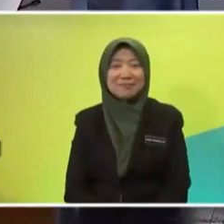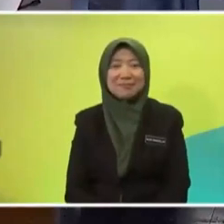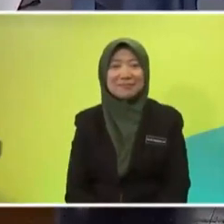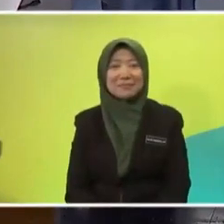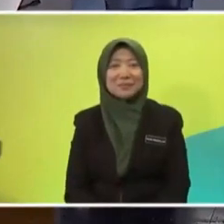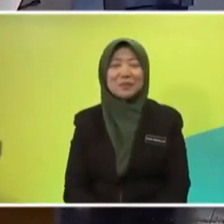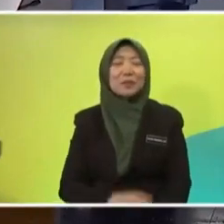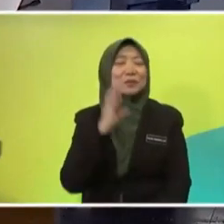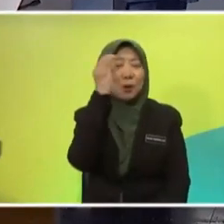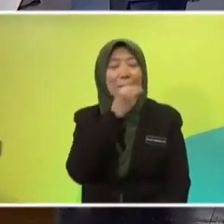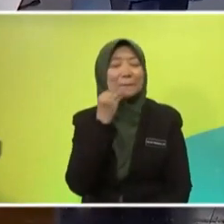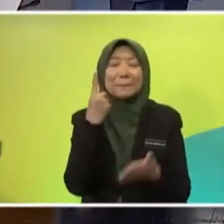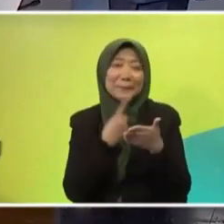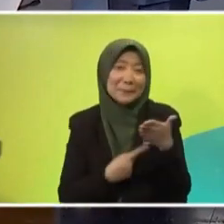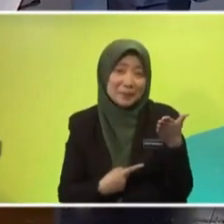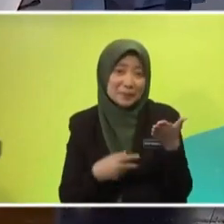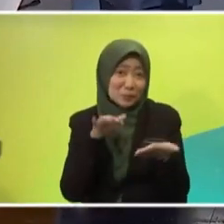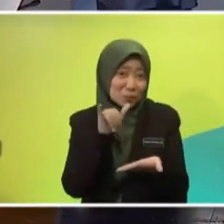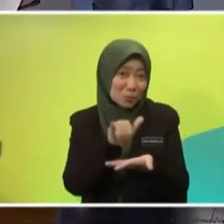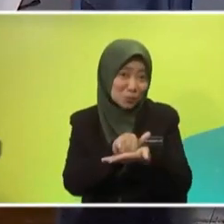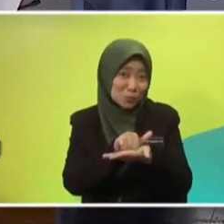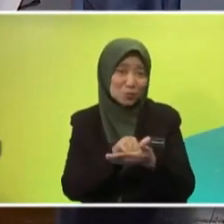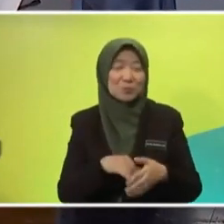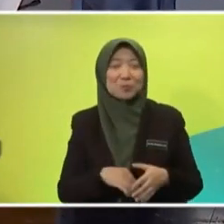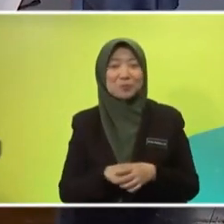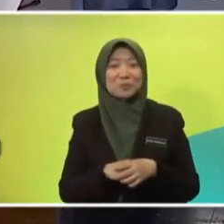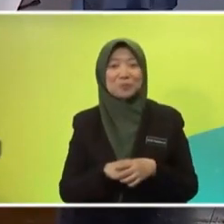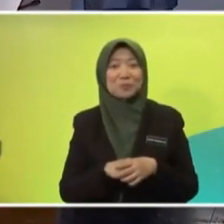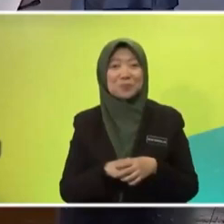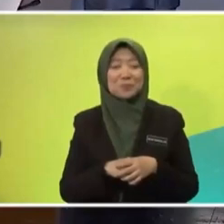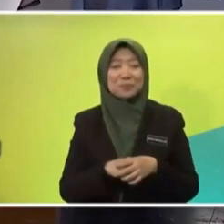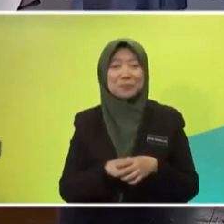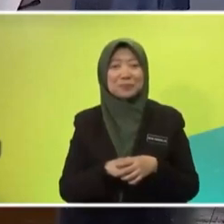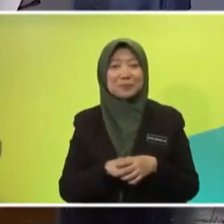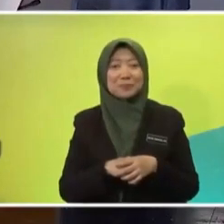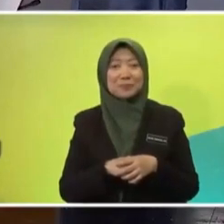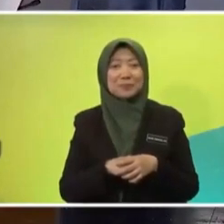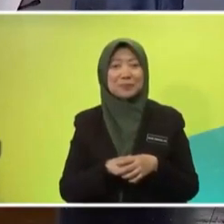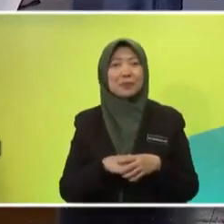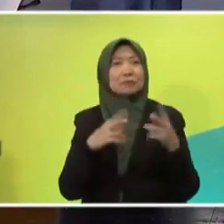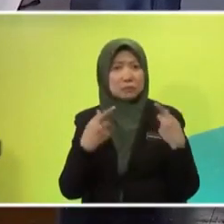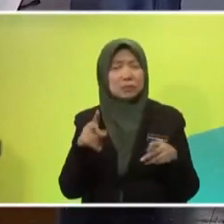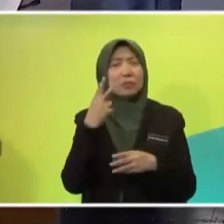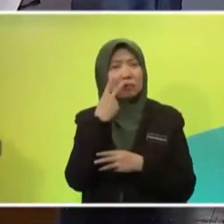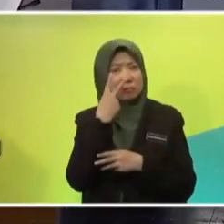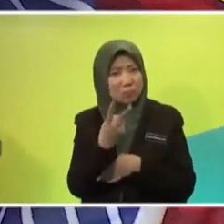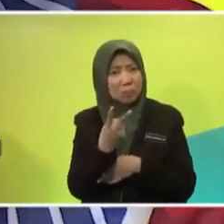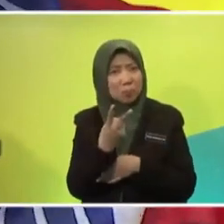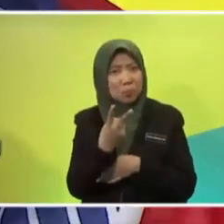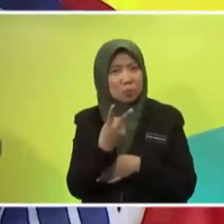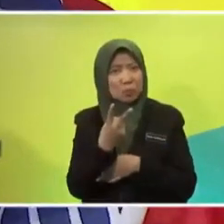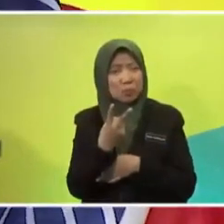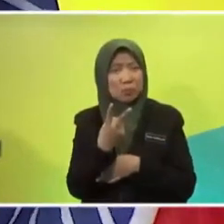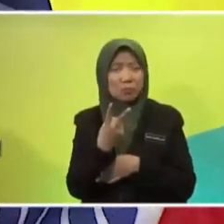yang comel ni. Haiwan apakah ini? Comelnya. Cikgu Su. Saya pernah tengoklah Cikgu haiwan